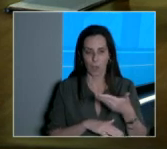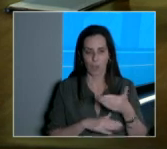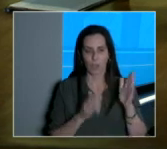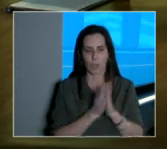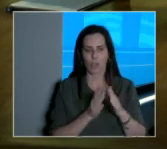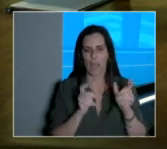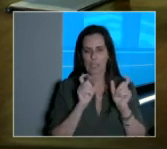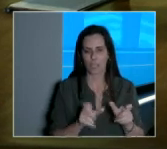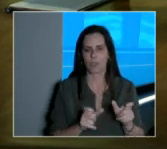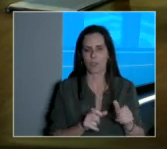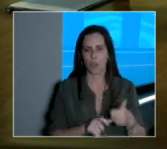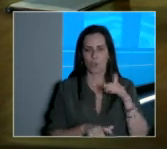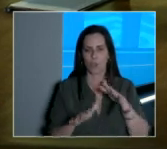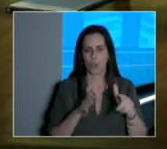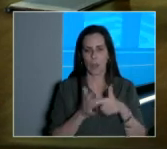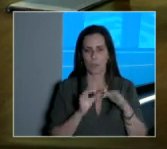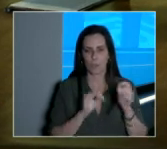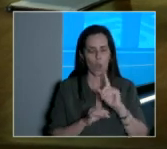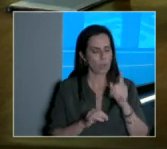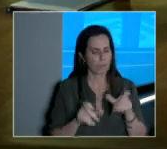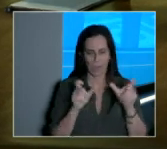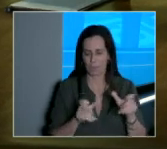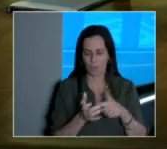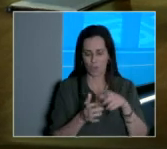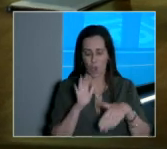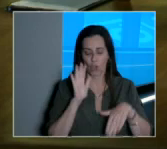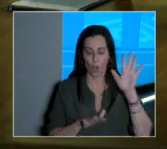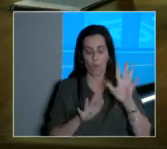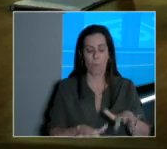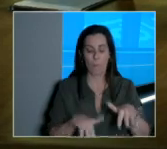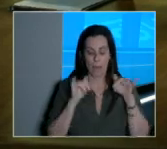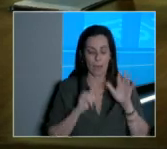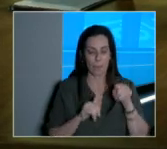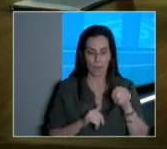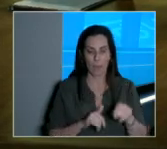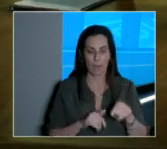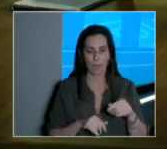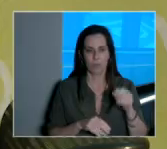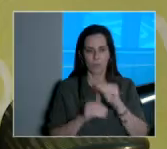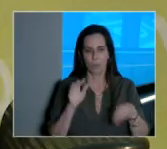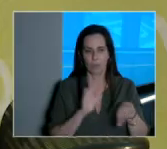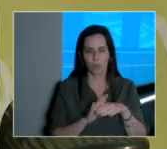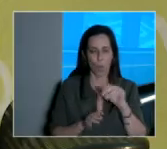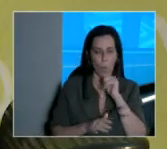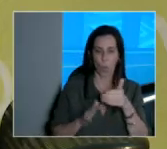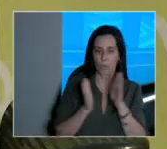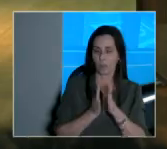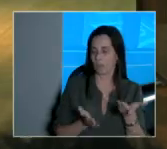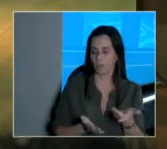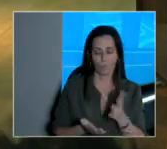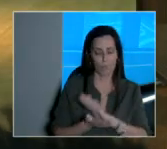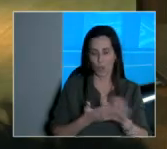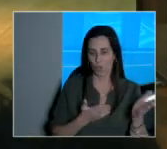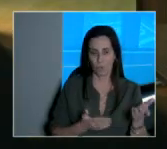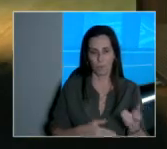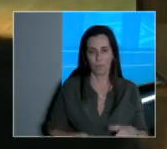אקטיבית לבקש חסינות. ראש הממשלה למעשה לא צריך את החסינות, כי יש לו את הרוב במליאה גם ככה להפעיל את החסינות. הוא לא רוצה לבקש, זה הכל. אני